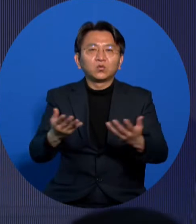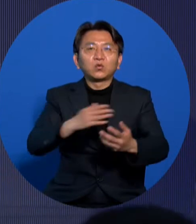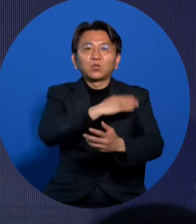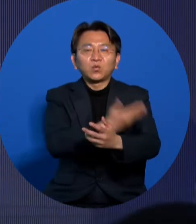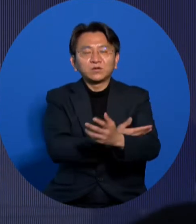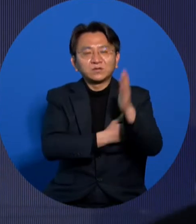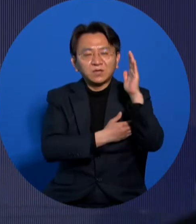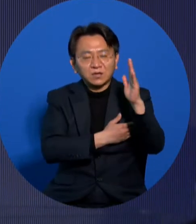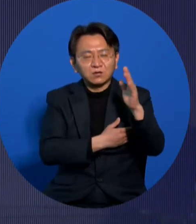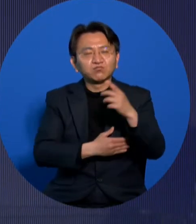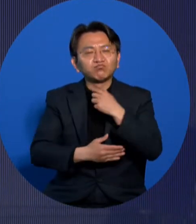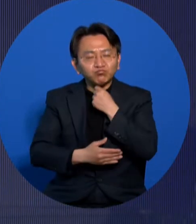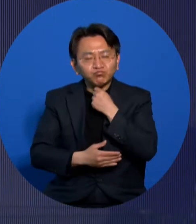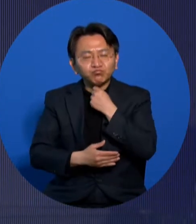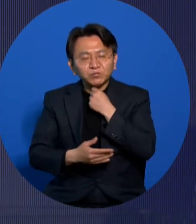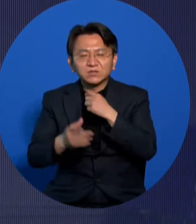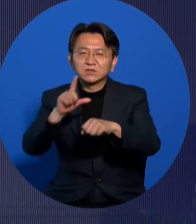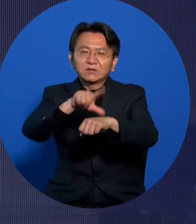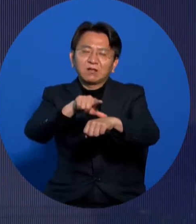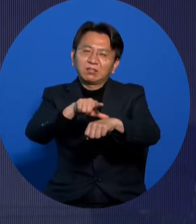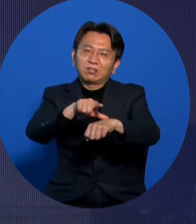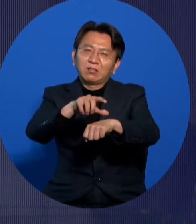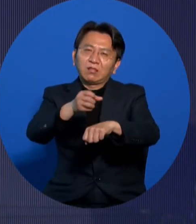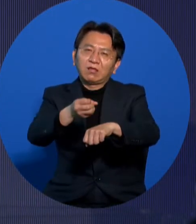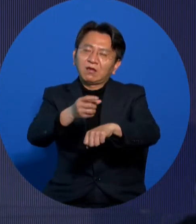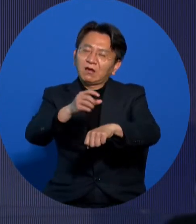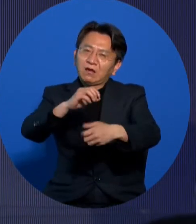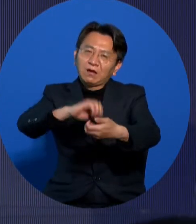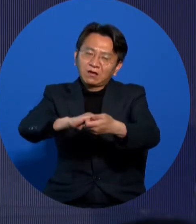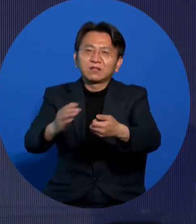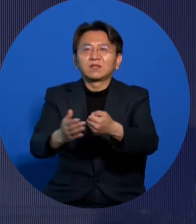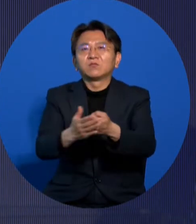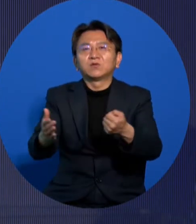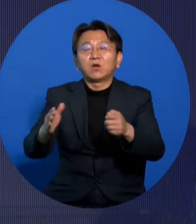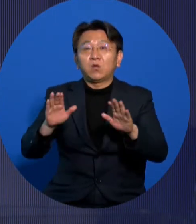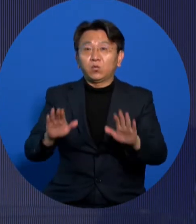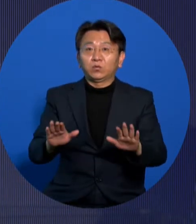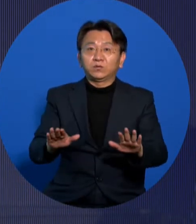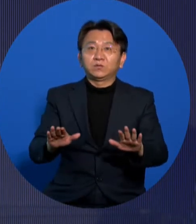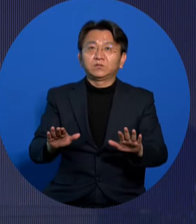않을 것 같았고 해서 저는 오늘